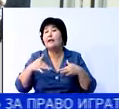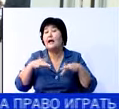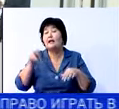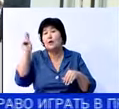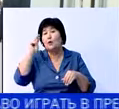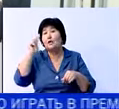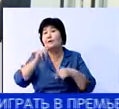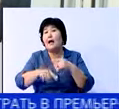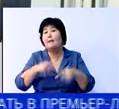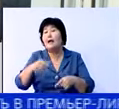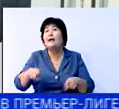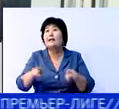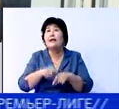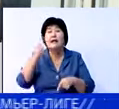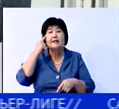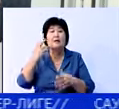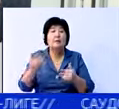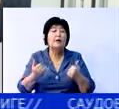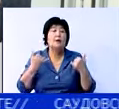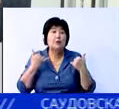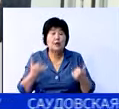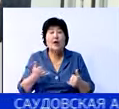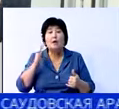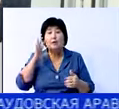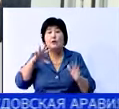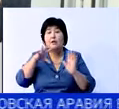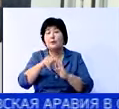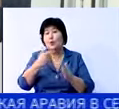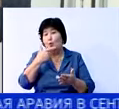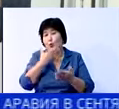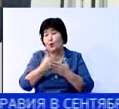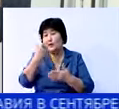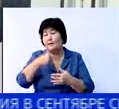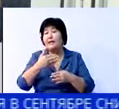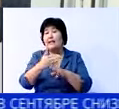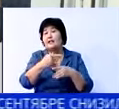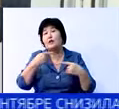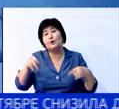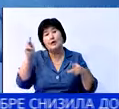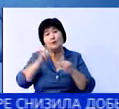учебного процесса. Те знания, которые мы получили сегодня, будем внедрять у себя и делиться с другими школами.